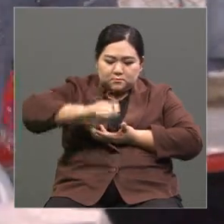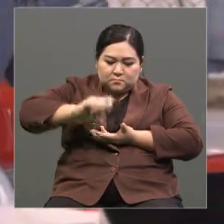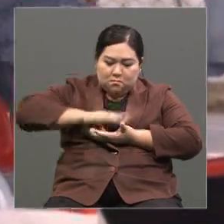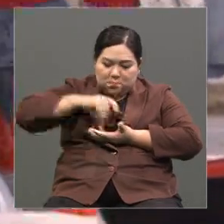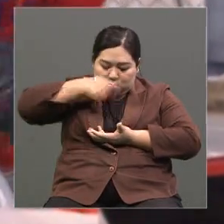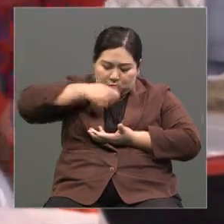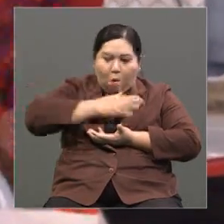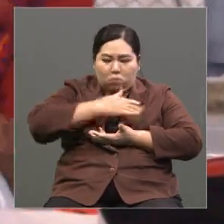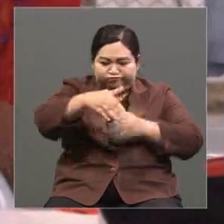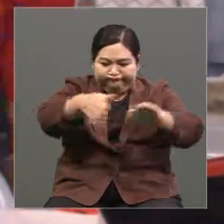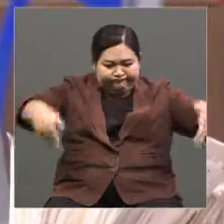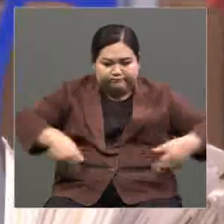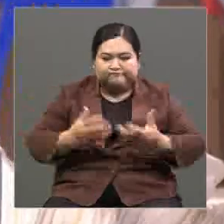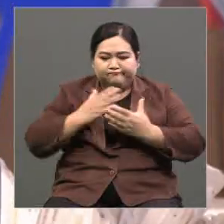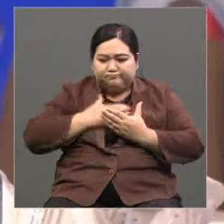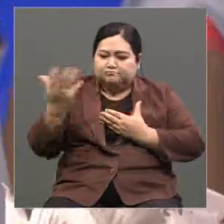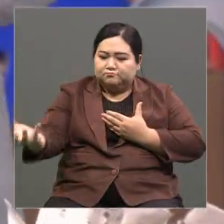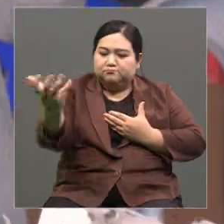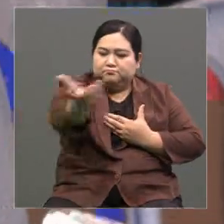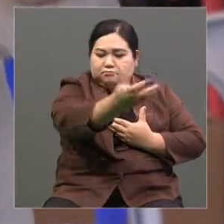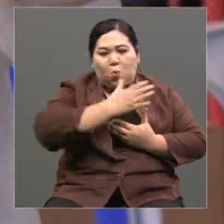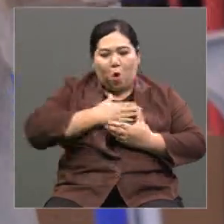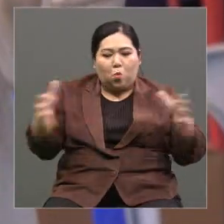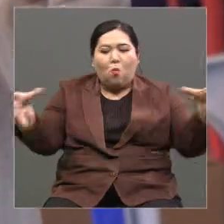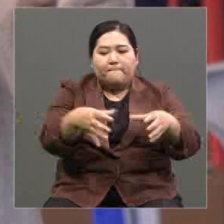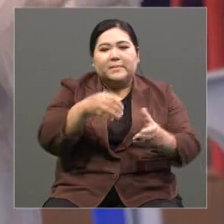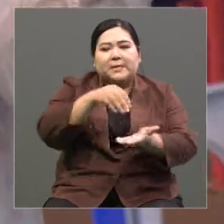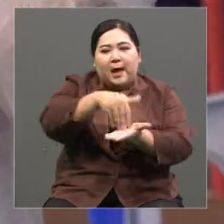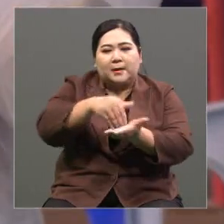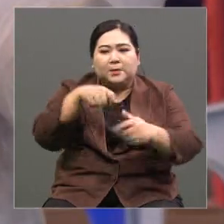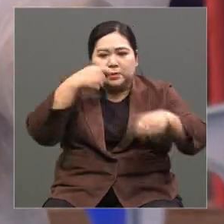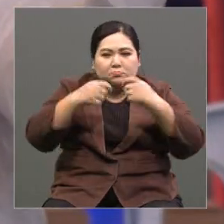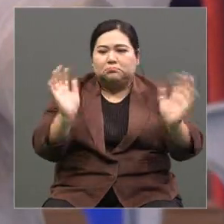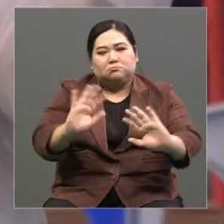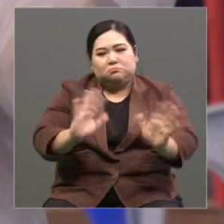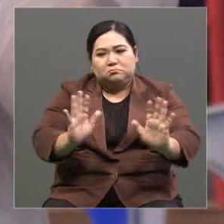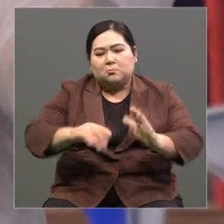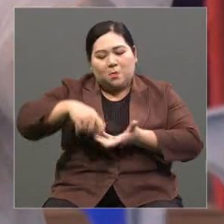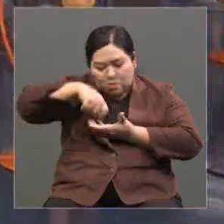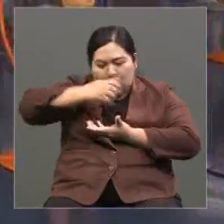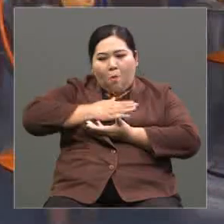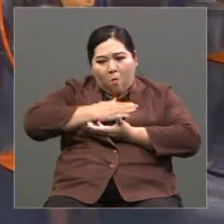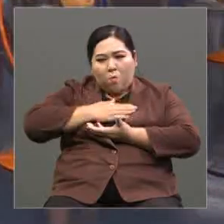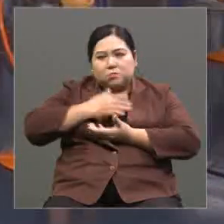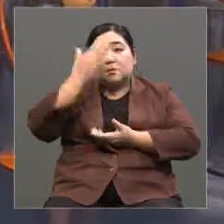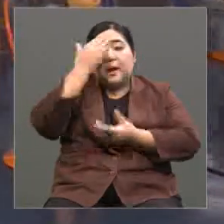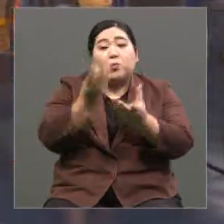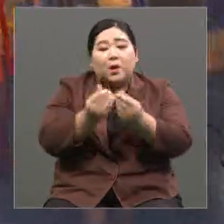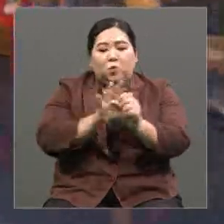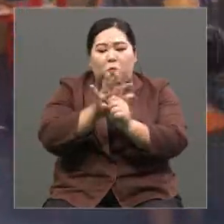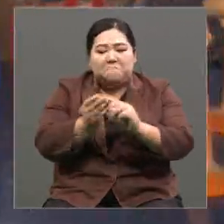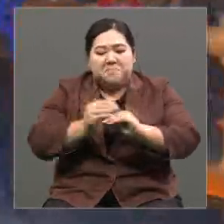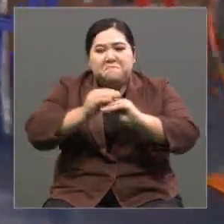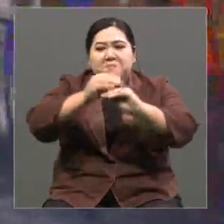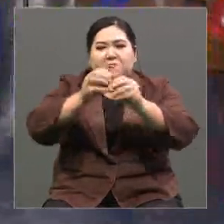ก็คือทางที่ดีแยกกันดีกว่าเนาะนะคะช่วงนี้เพราะว่าหลังสงกรานต์เนี่ยตัวเลขติดเชื้อกันเยอะเนี่ยนะฮะว่าเนี่ยระบบอาจจะน้อย